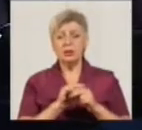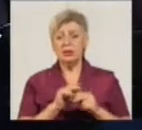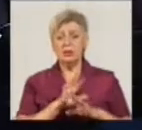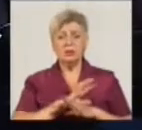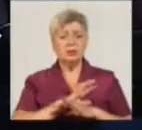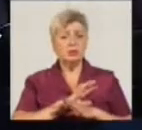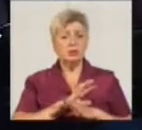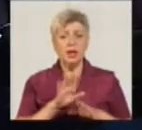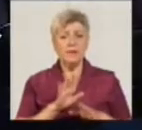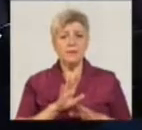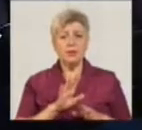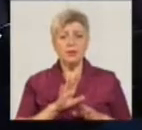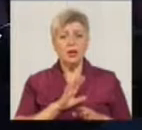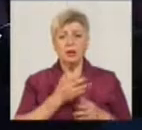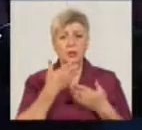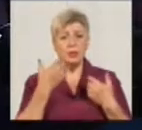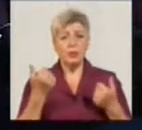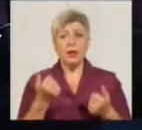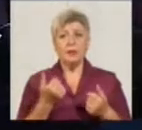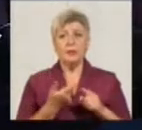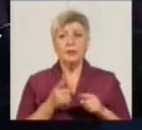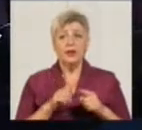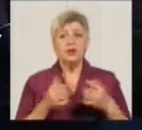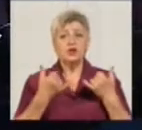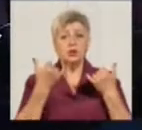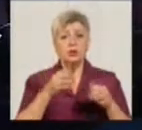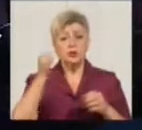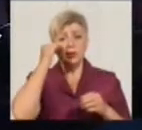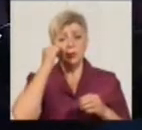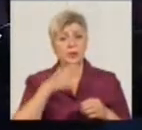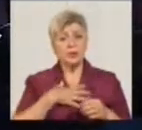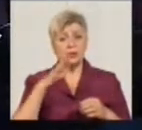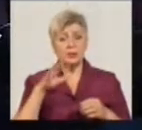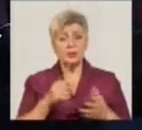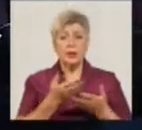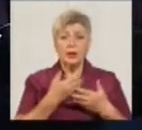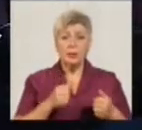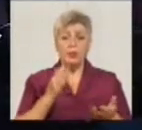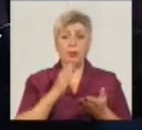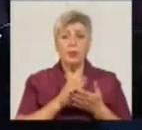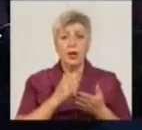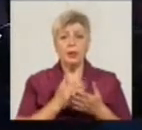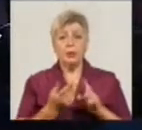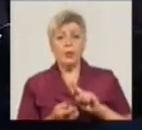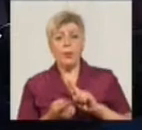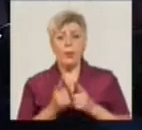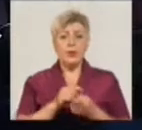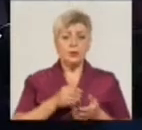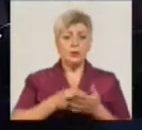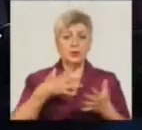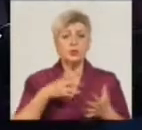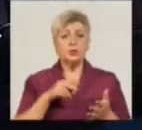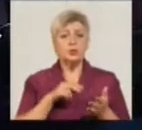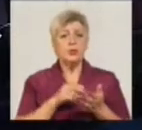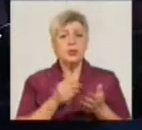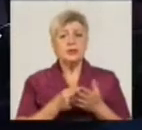відбувається. Ну, от саме вшанування пам'яті загиблих. От ми маємо переоцінку цінностей, якщо, наприклад, 10 років тому, коли говорили